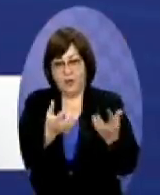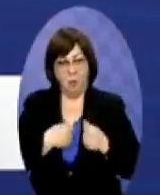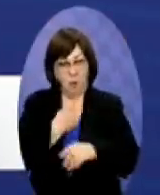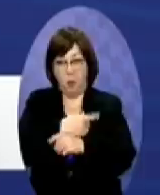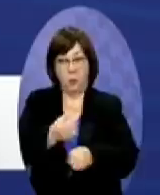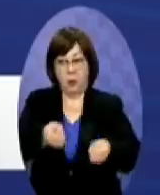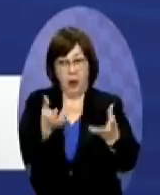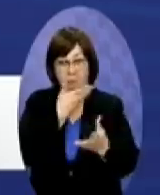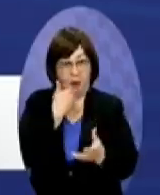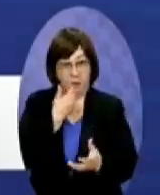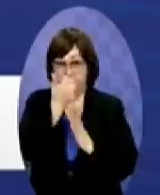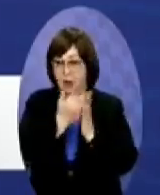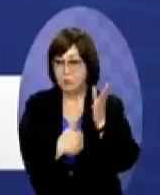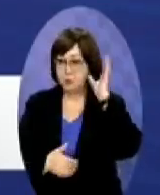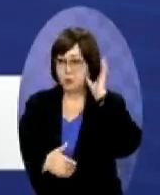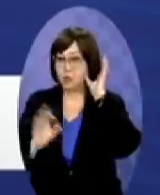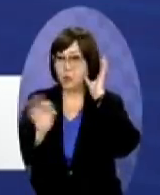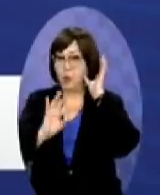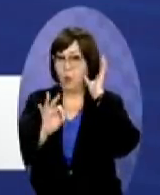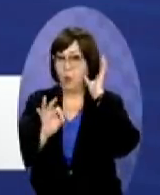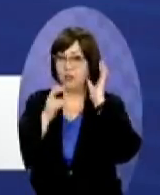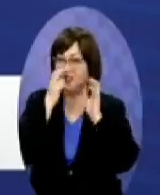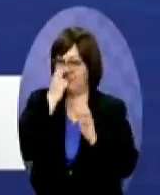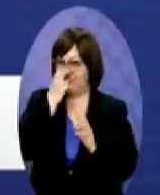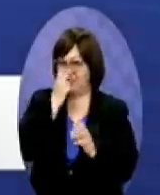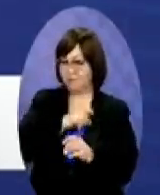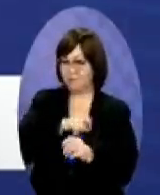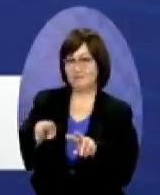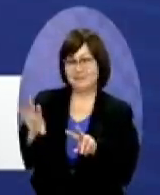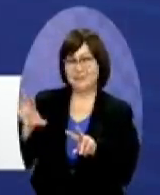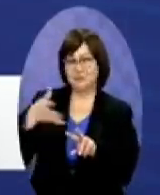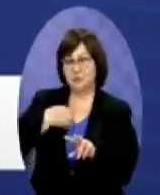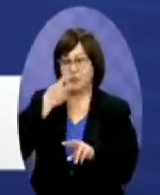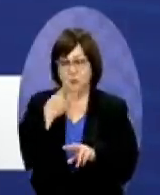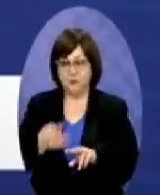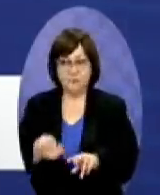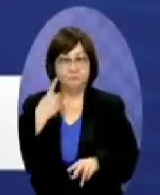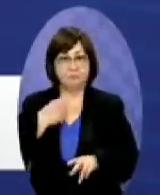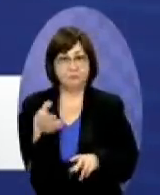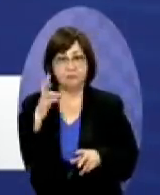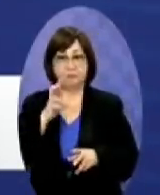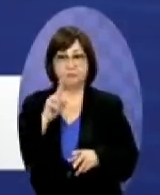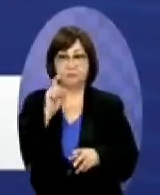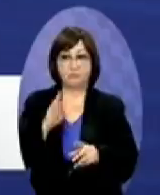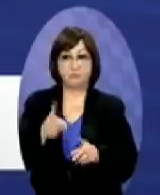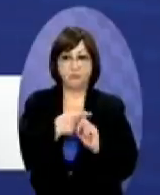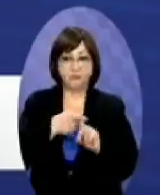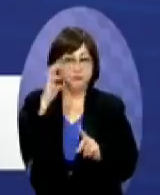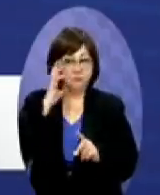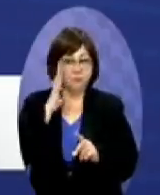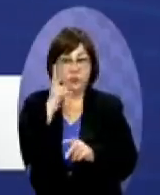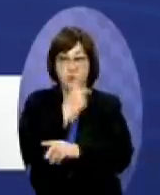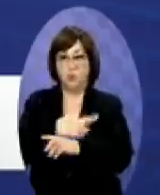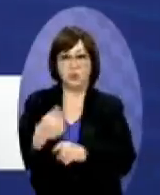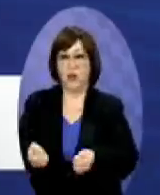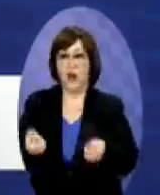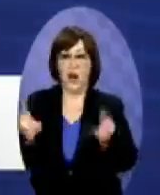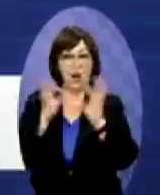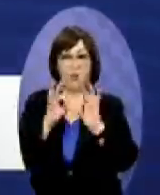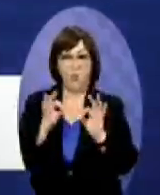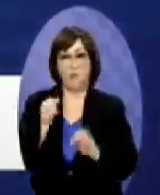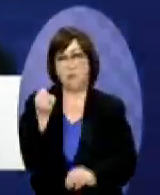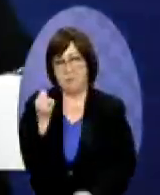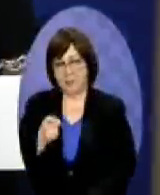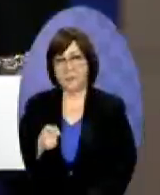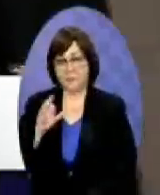уулзалтын тайланг сонсохгүй байхаа гэж ажиглагчид харж байна. За Мэйгийн Brexit-ийн талаар явуулж байгаа бодлого ер нь бол үр дүнгүй болох тийшээ хандаж одоо